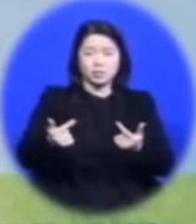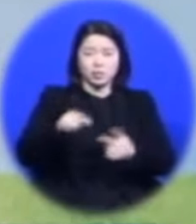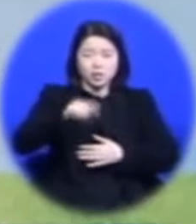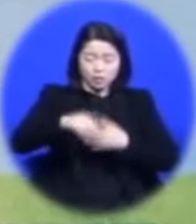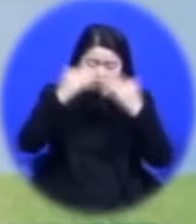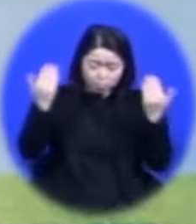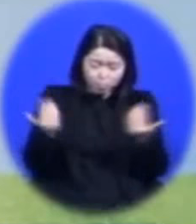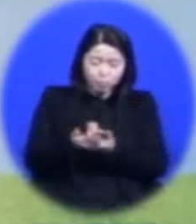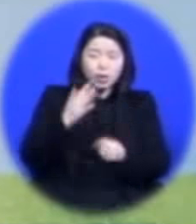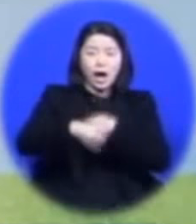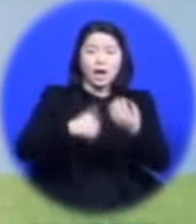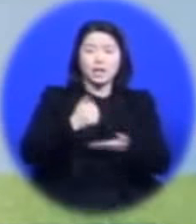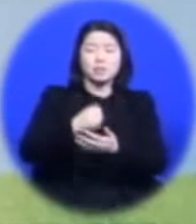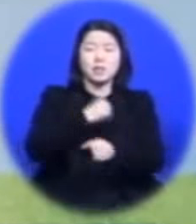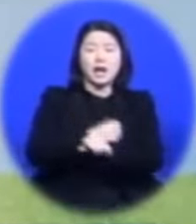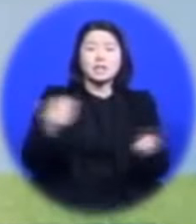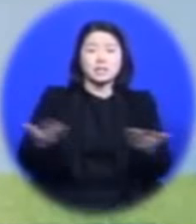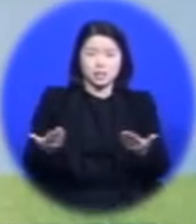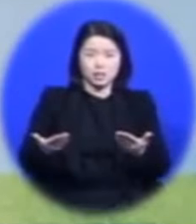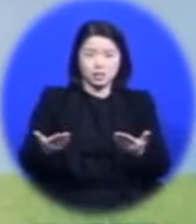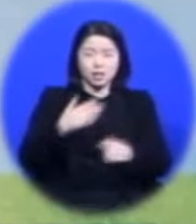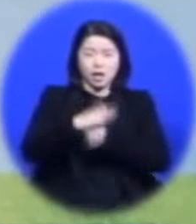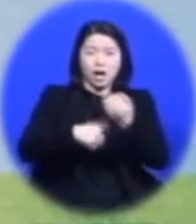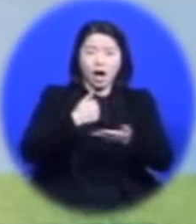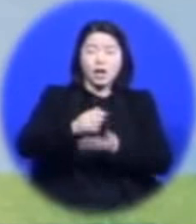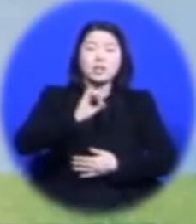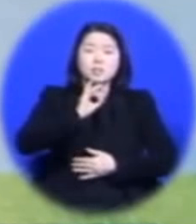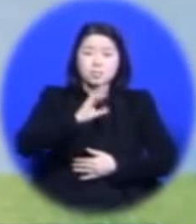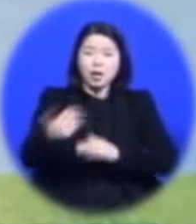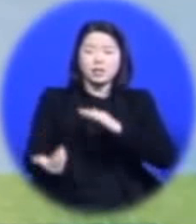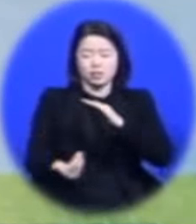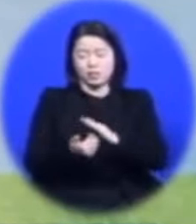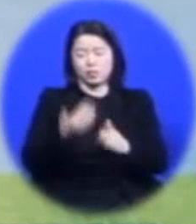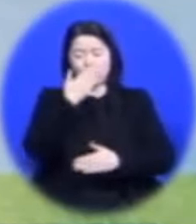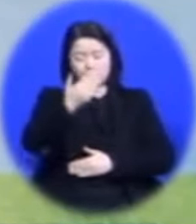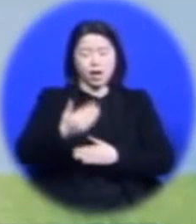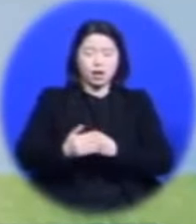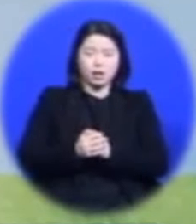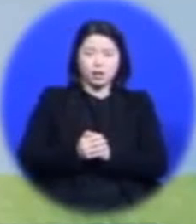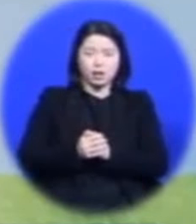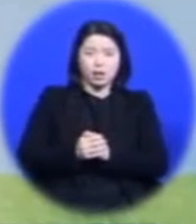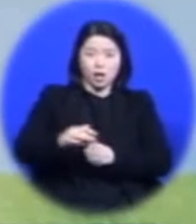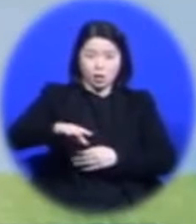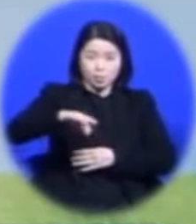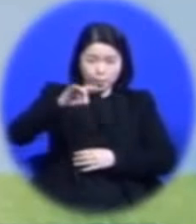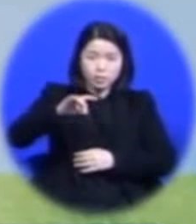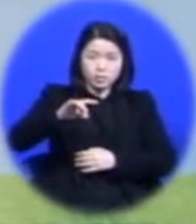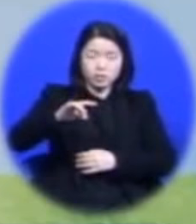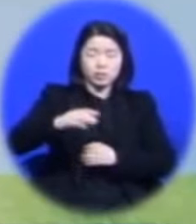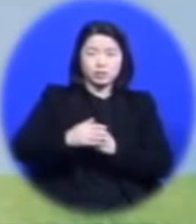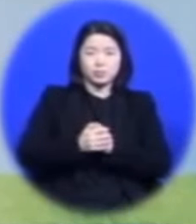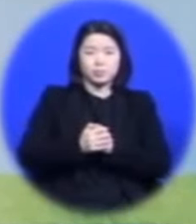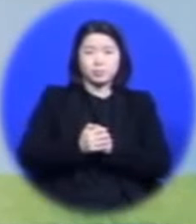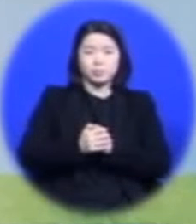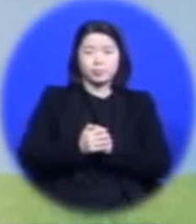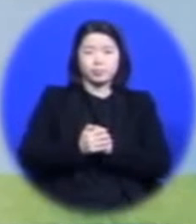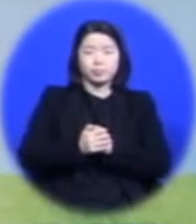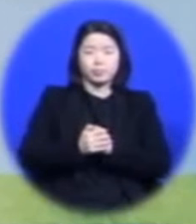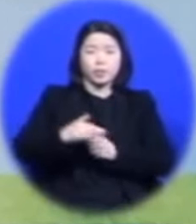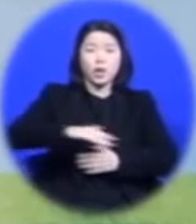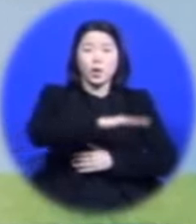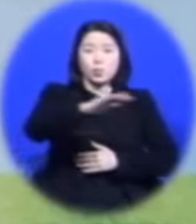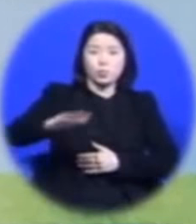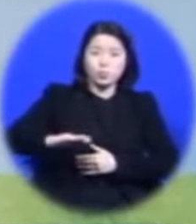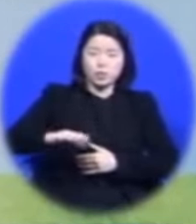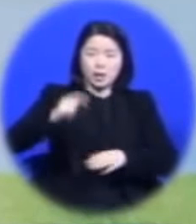하나님이 하실 일이에요 하나님만이 이루실 수 있어요 먼저는 우리